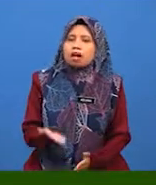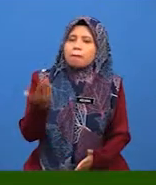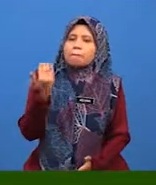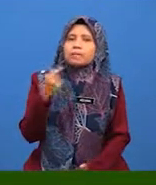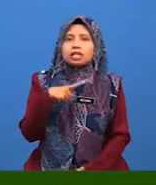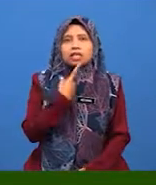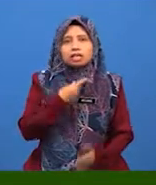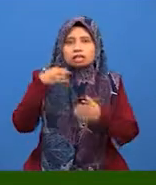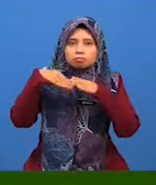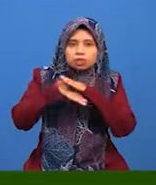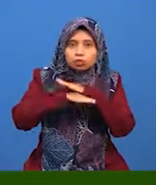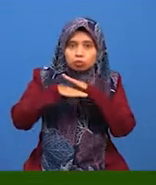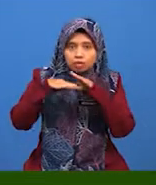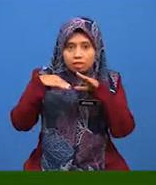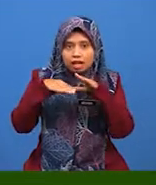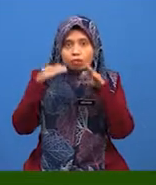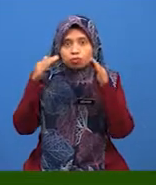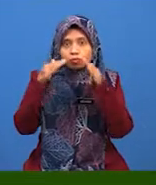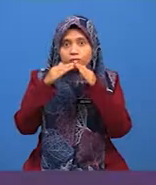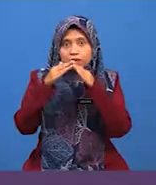Marilah kita masuk ke dalam rumah pula.